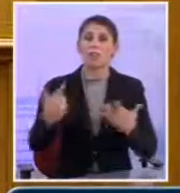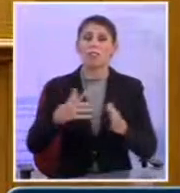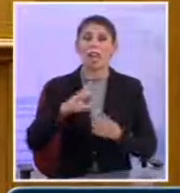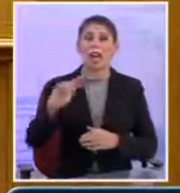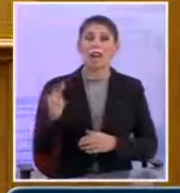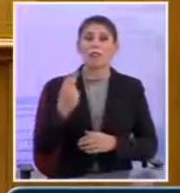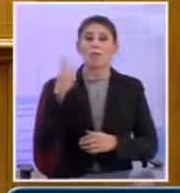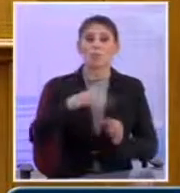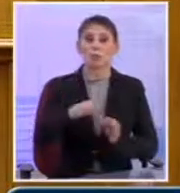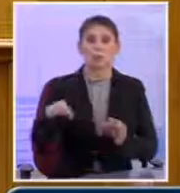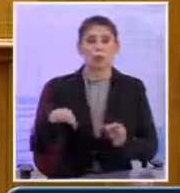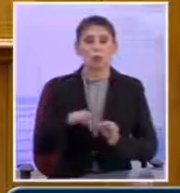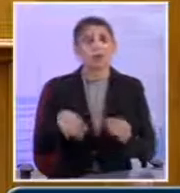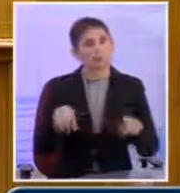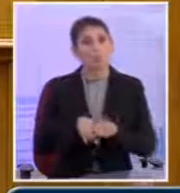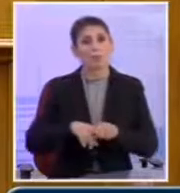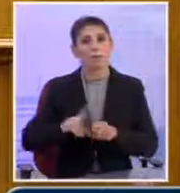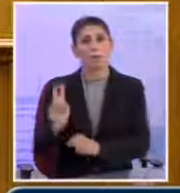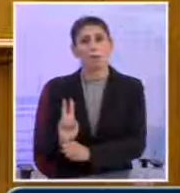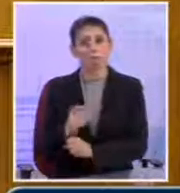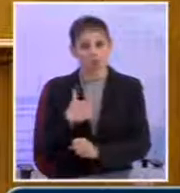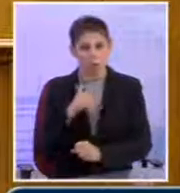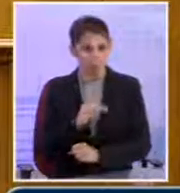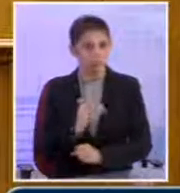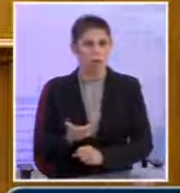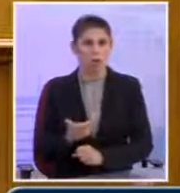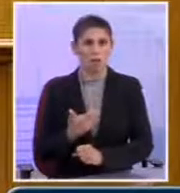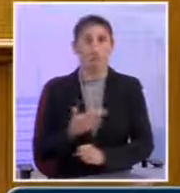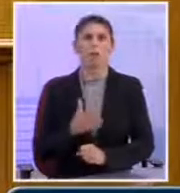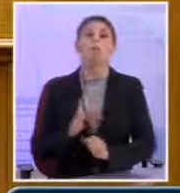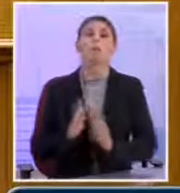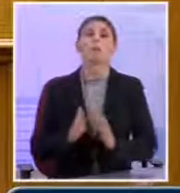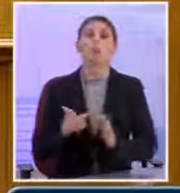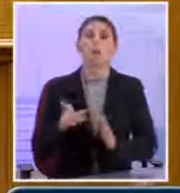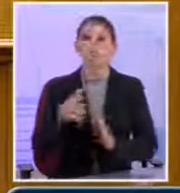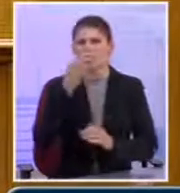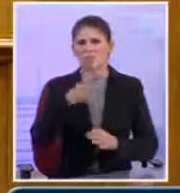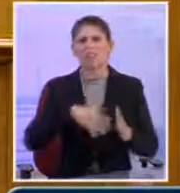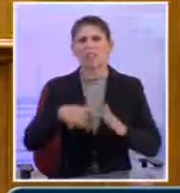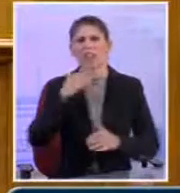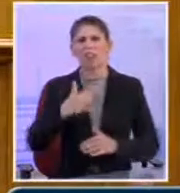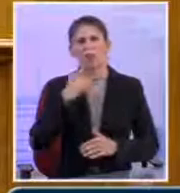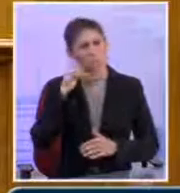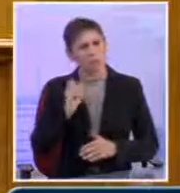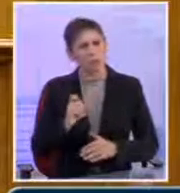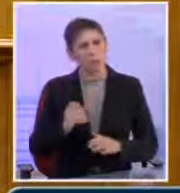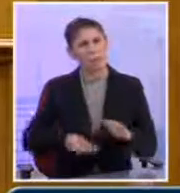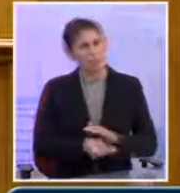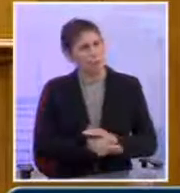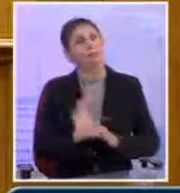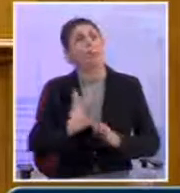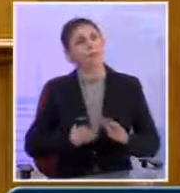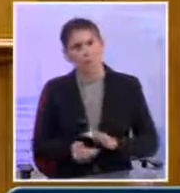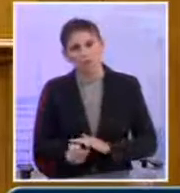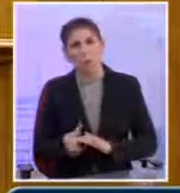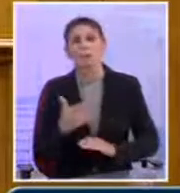τετραγωνικό, μαζί με τις αποθήκες. Και ρωτάω, να μην πάμε στη σκανδαλολογία τη γνωστή, τα πήρε, δεν τα